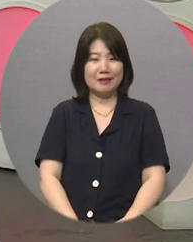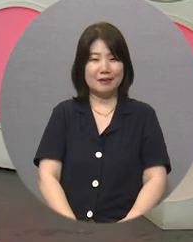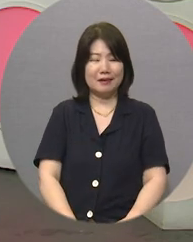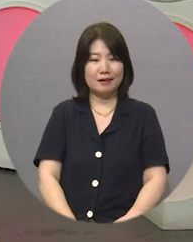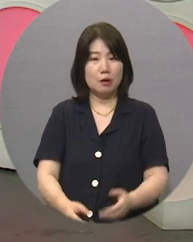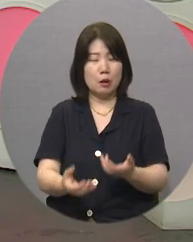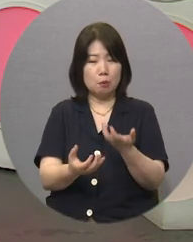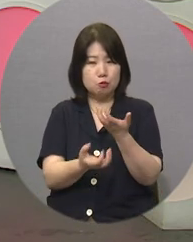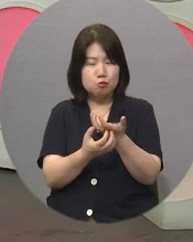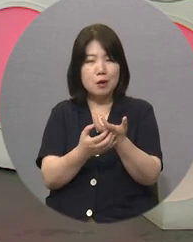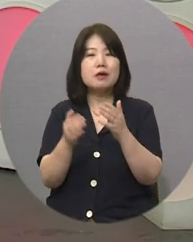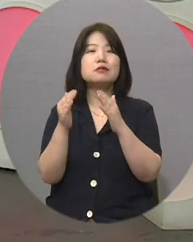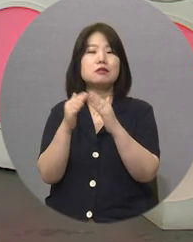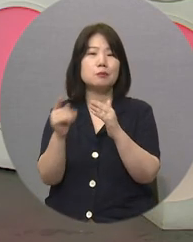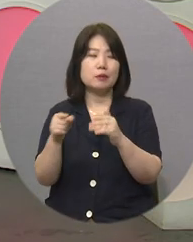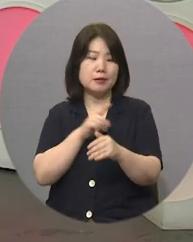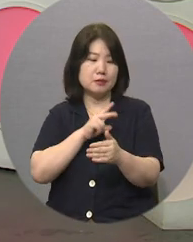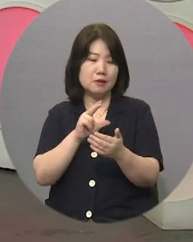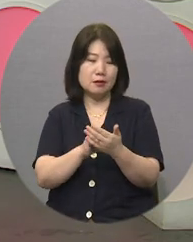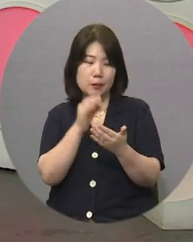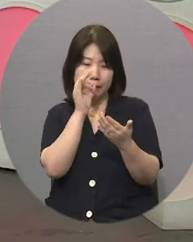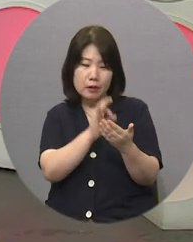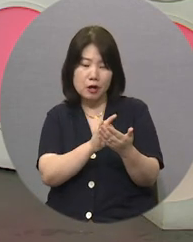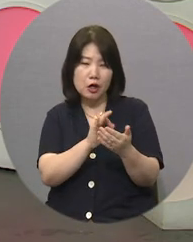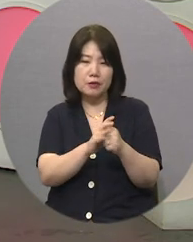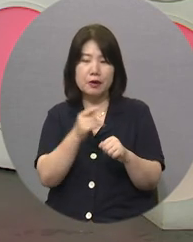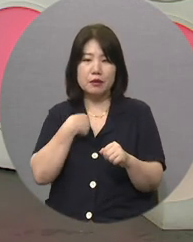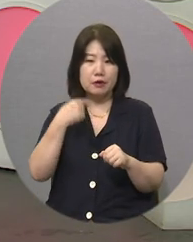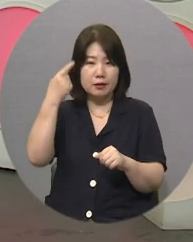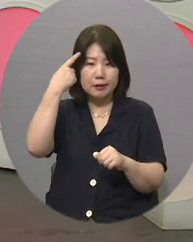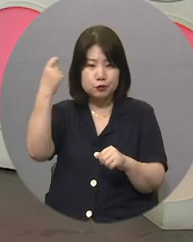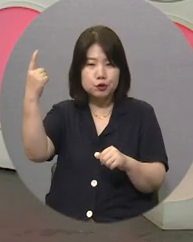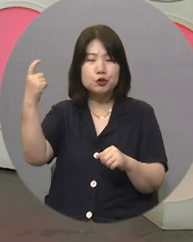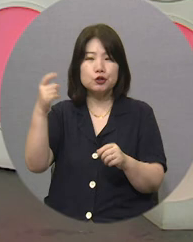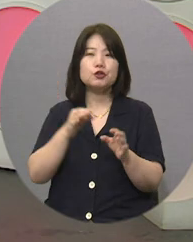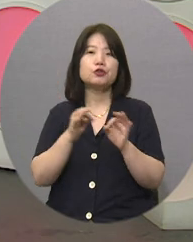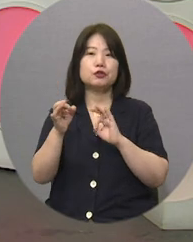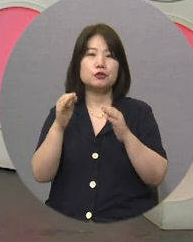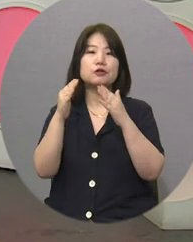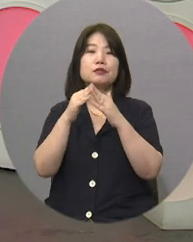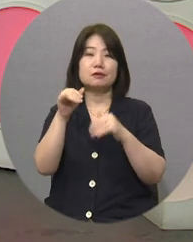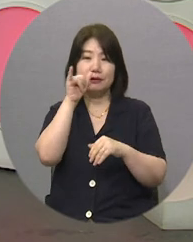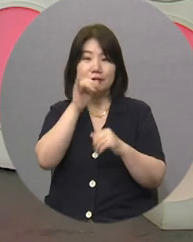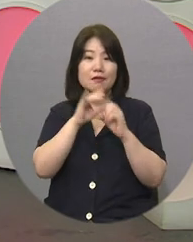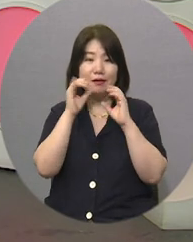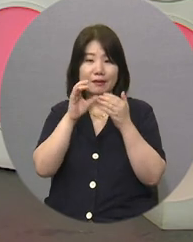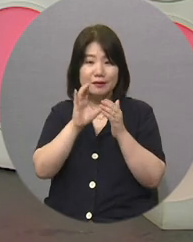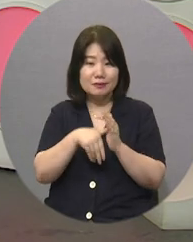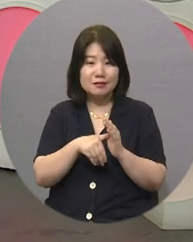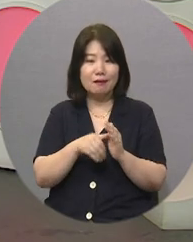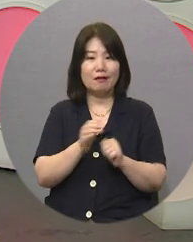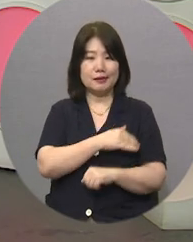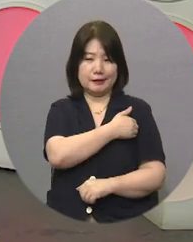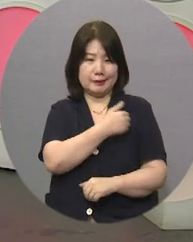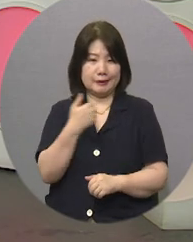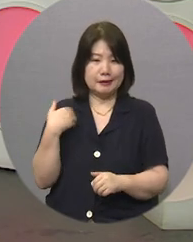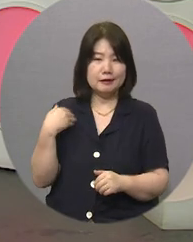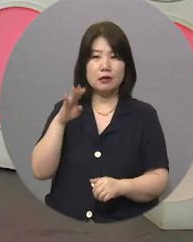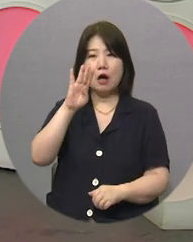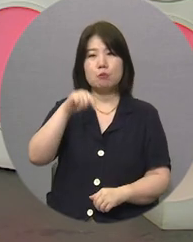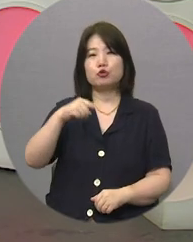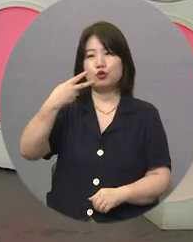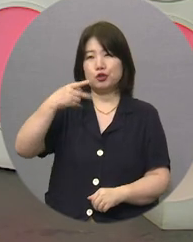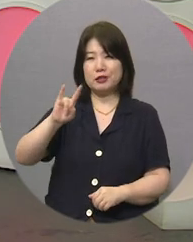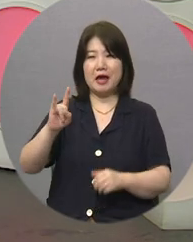든든한 국밥집. 저는 이 제목을 보면서 저도 이제 그 추억에 이런 식당이 있어요. 어렸을 때 든든한 부대찌개 집이었어요,